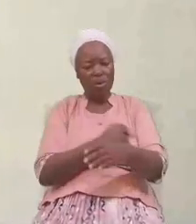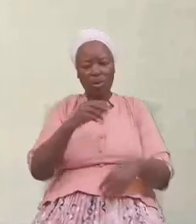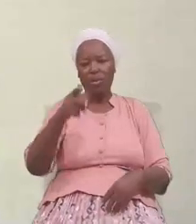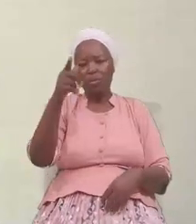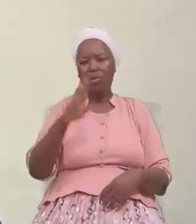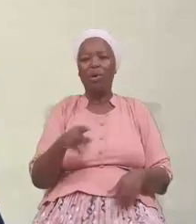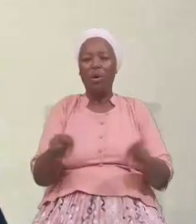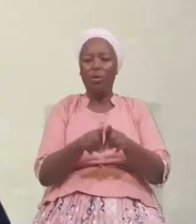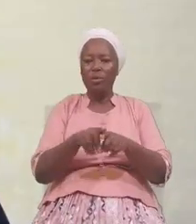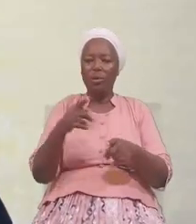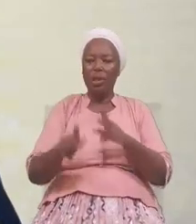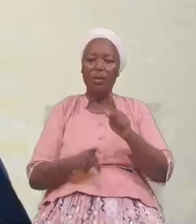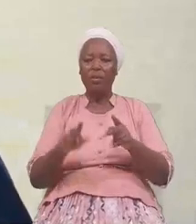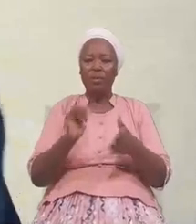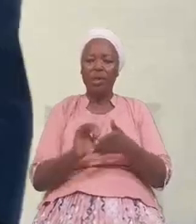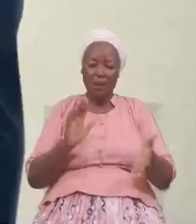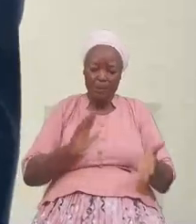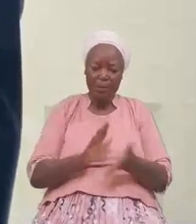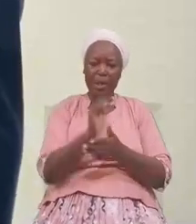Ceux-là même qui croient en lui.